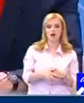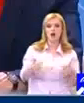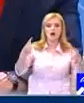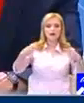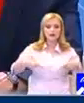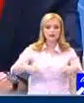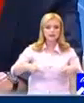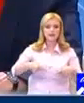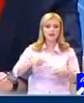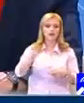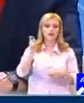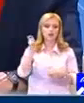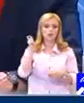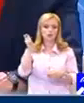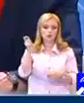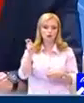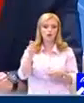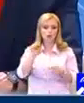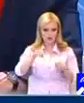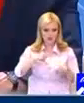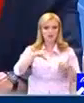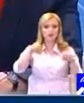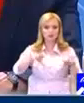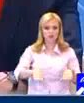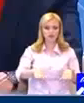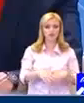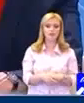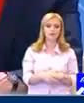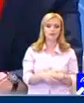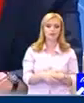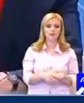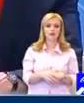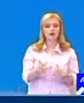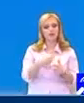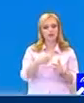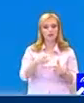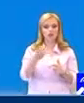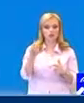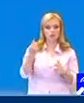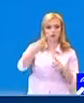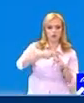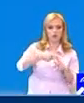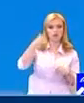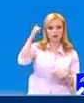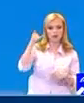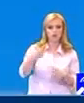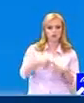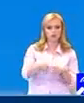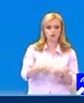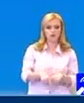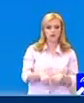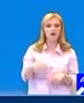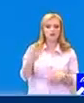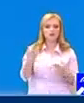criza gunoiului ar putea fi reactivată în Chișinău, după exemplul Bălțului. Cred că se gândesc ei la mai multe lucruri.